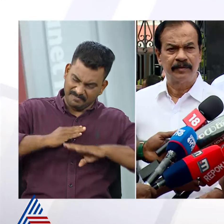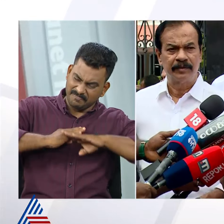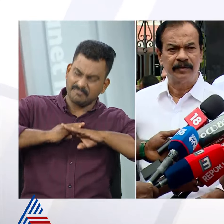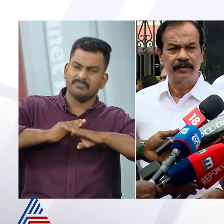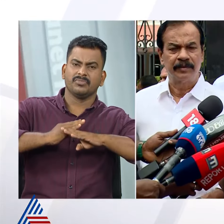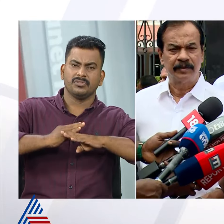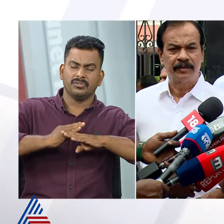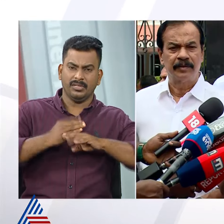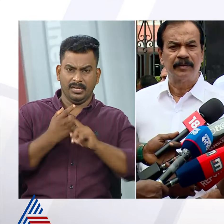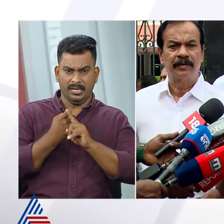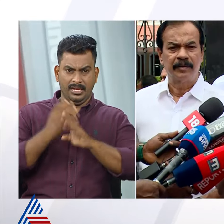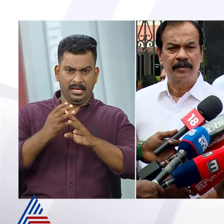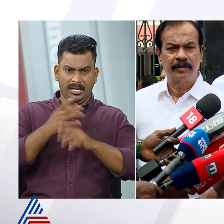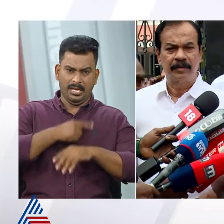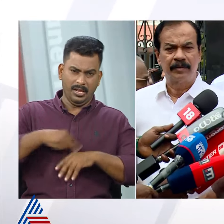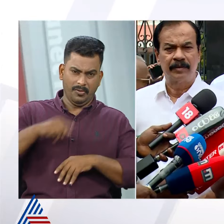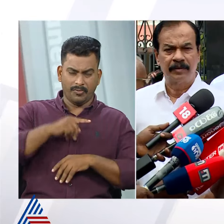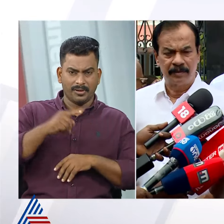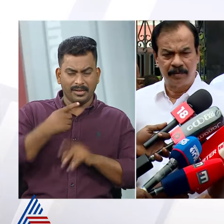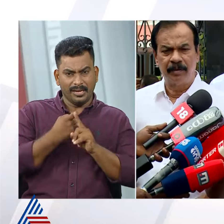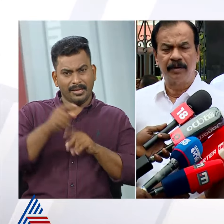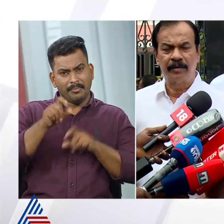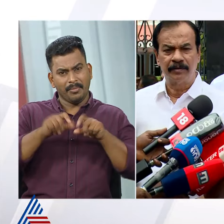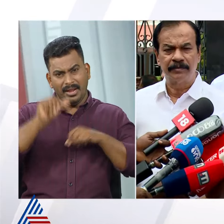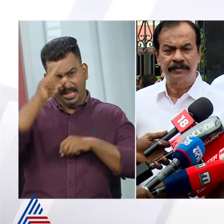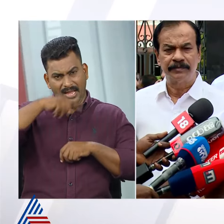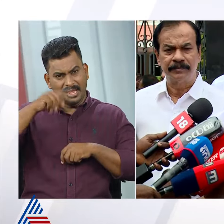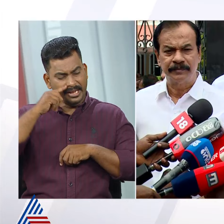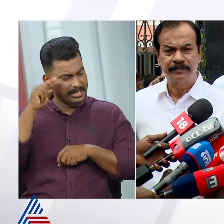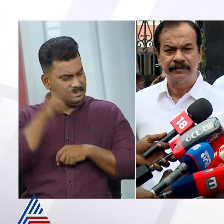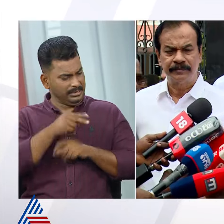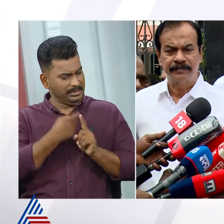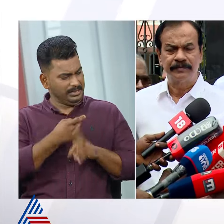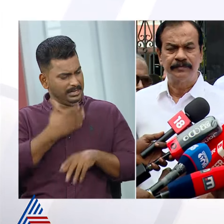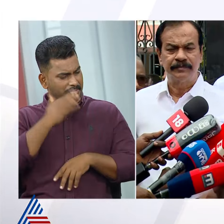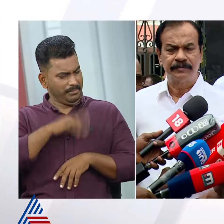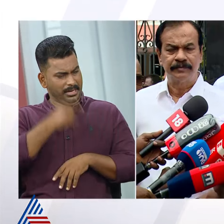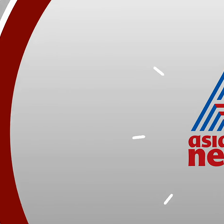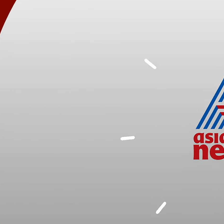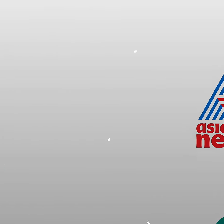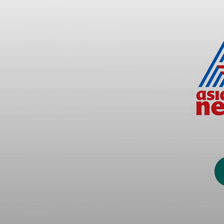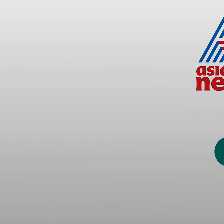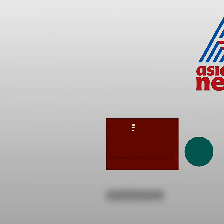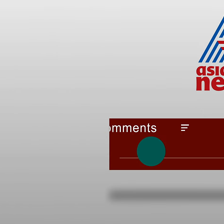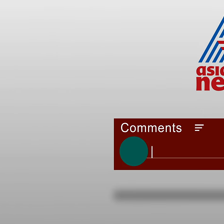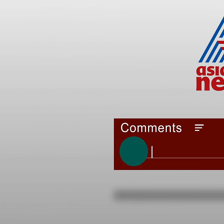ഇത് കേരളത്തിന് മുഴുവൻ ദേശീയ തലത്തിൽ അപമാനമുണ്ടാക്കുന്ന ഒരു കാര്യമാണ്.